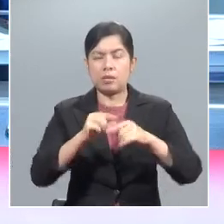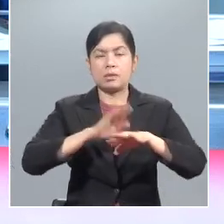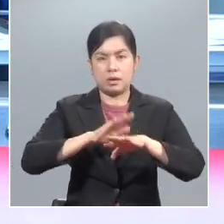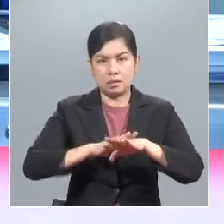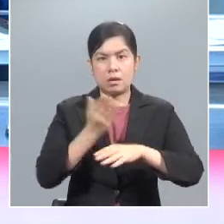นค่ะ